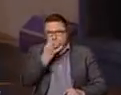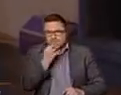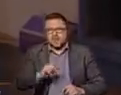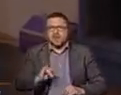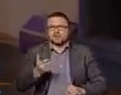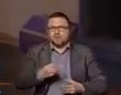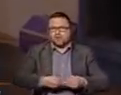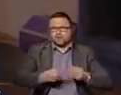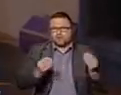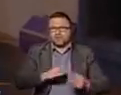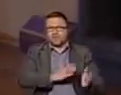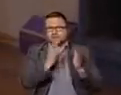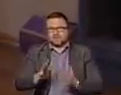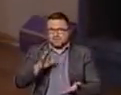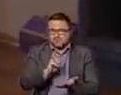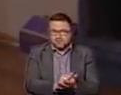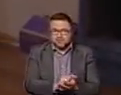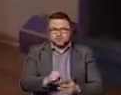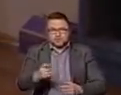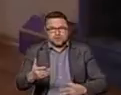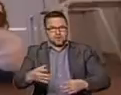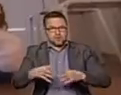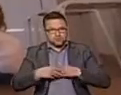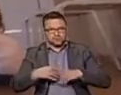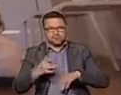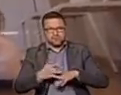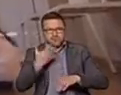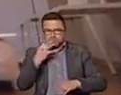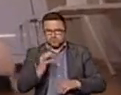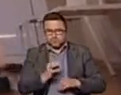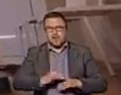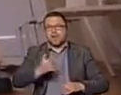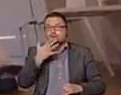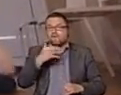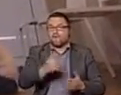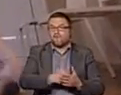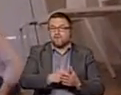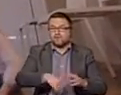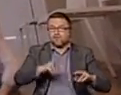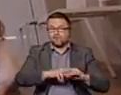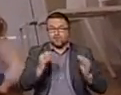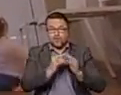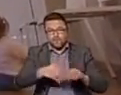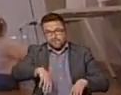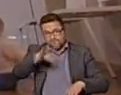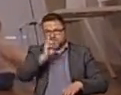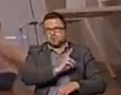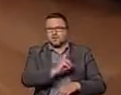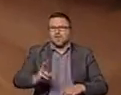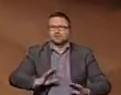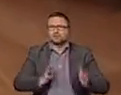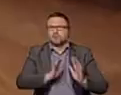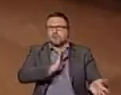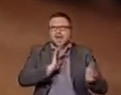należy urozmaicić w kolejnych zajęciach, to rzeczywiście przynosi te efekty. Jak mówią wychowawcy z Fundacji Dom w Łodzi, każdy nowy